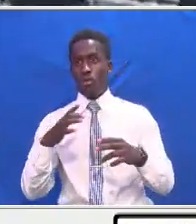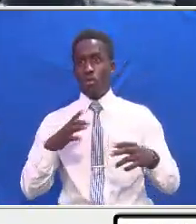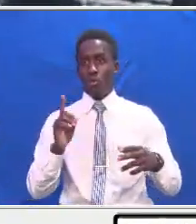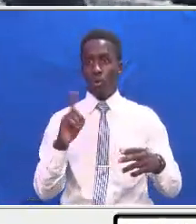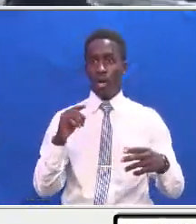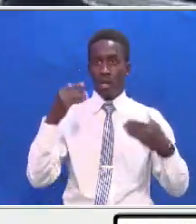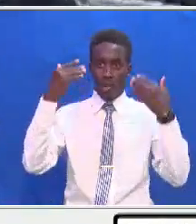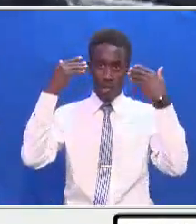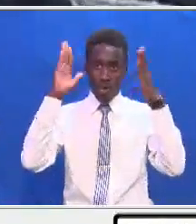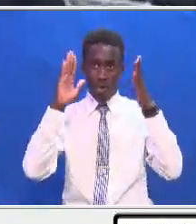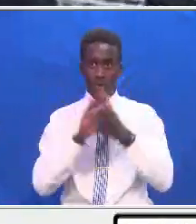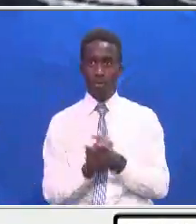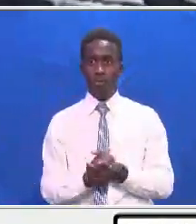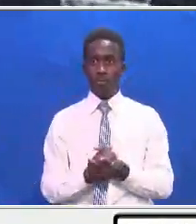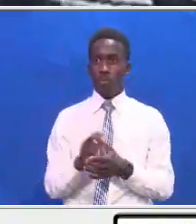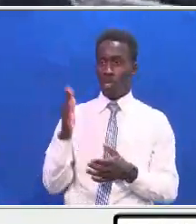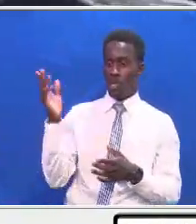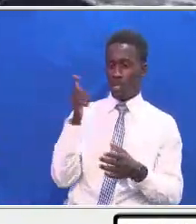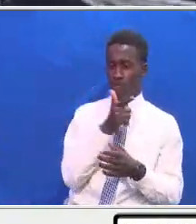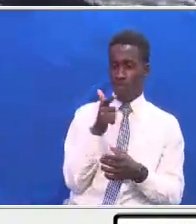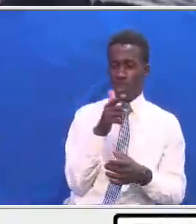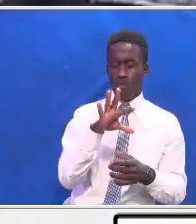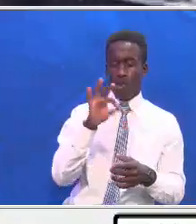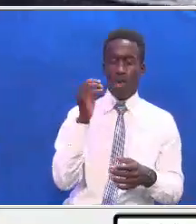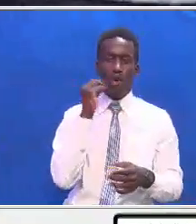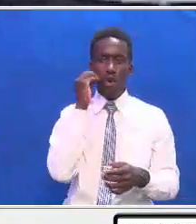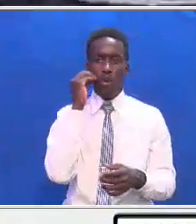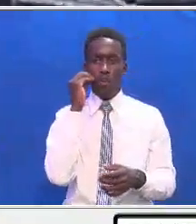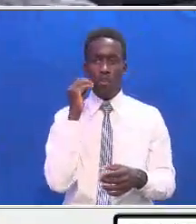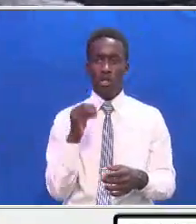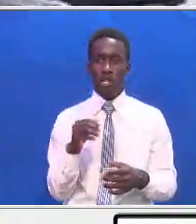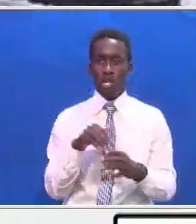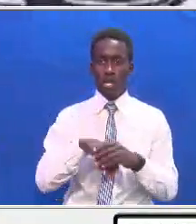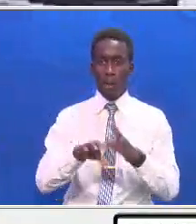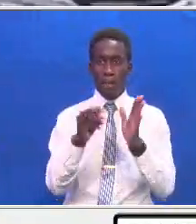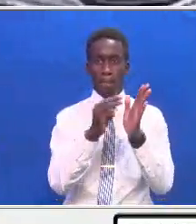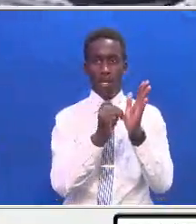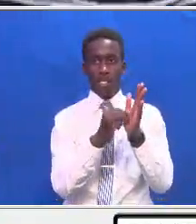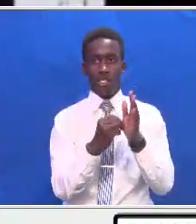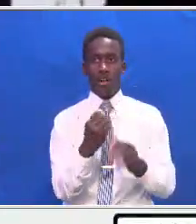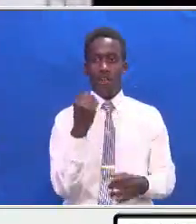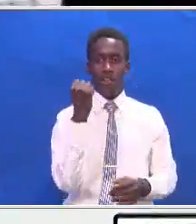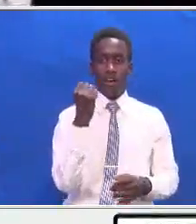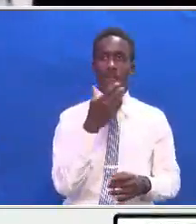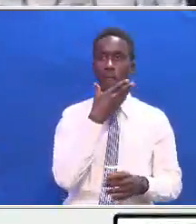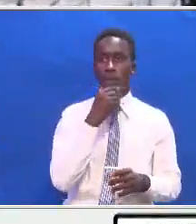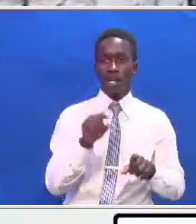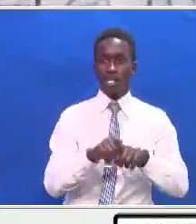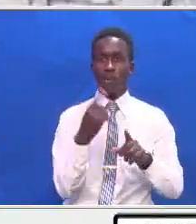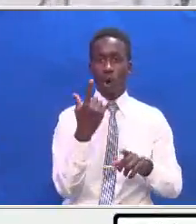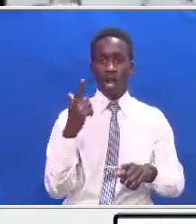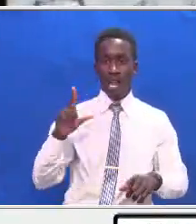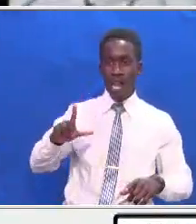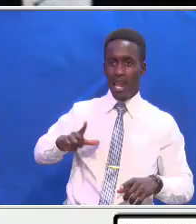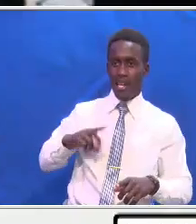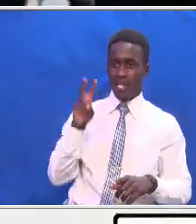Kulingana na picha hizi za CCTV zilizopatikana nyumbani kwake Machakos, wanaume watano na mwanamke mmoja walionekana wakiingia kwenye boma